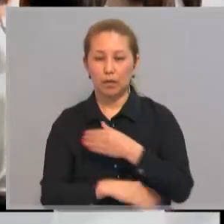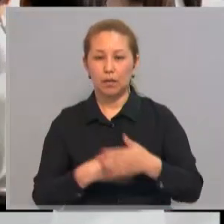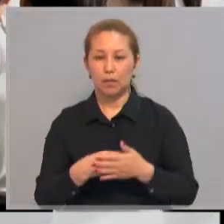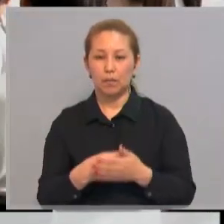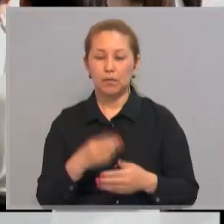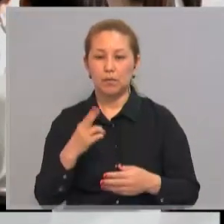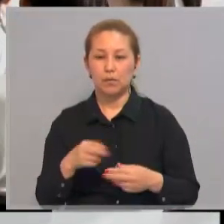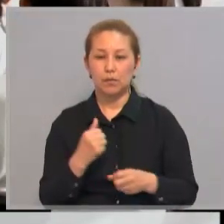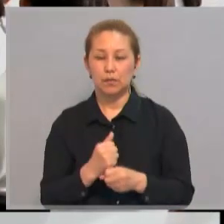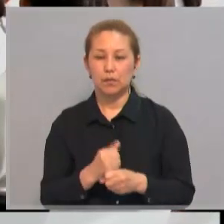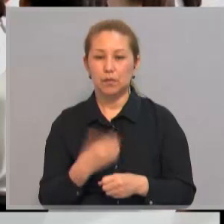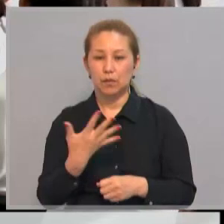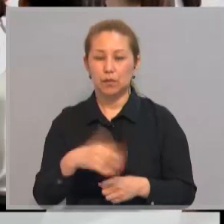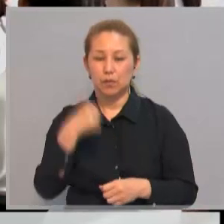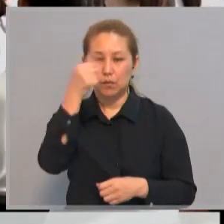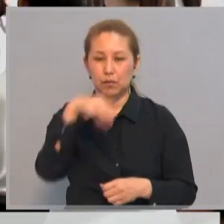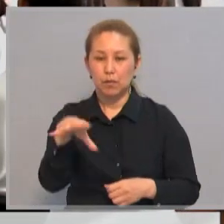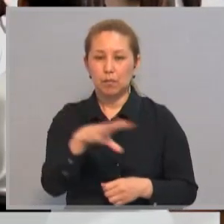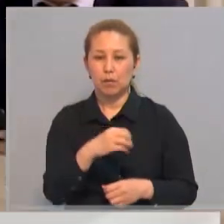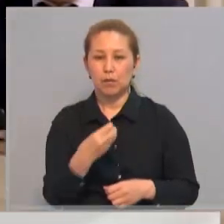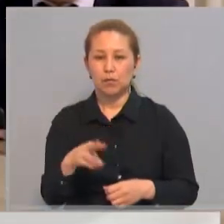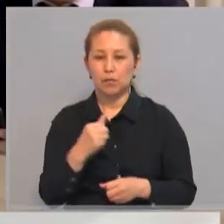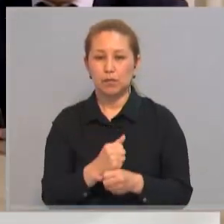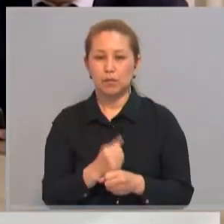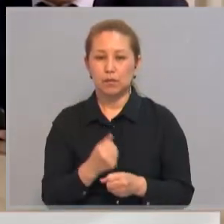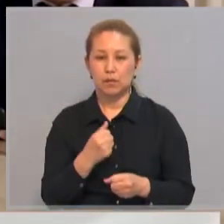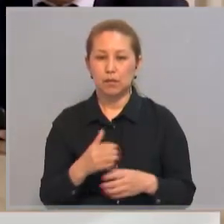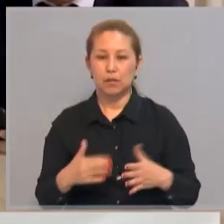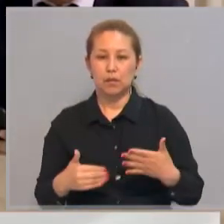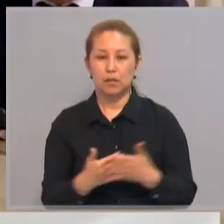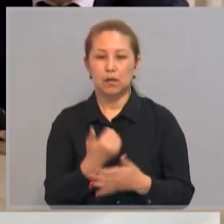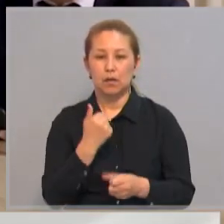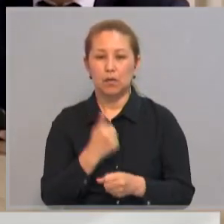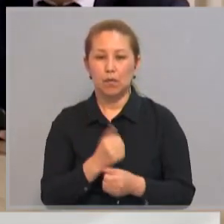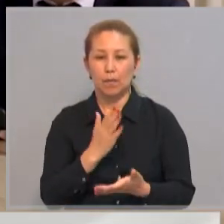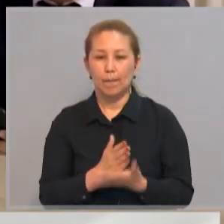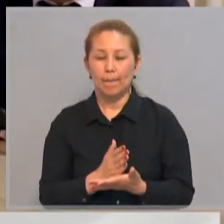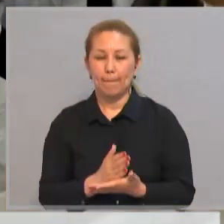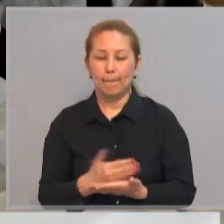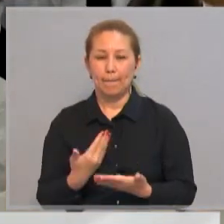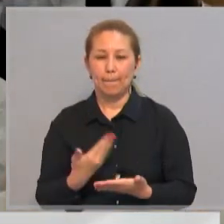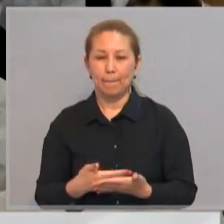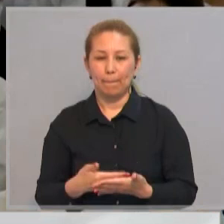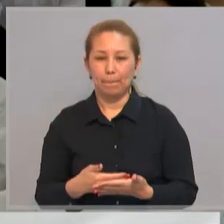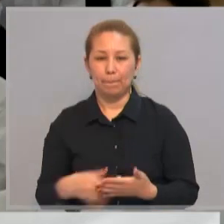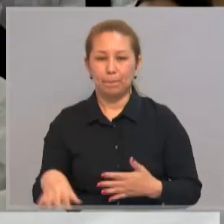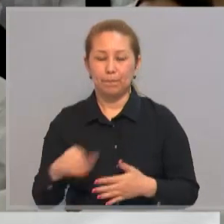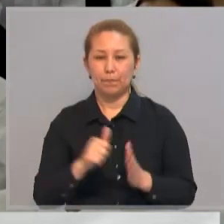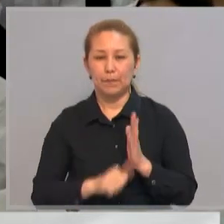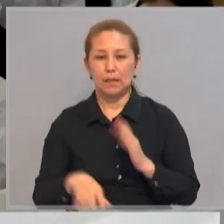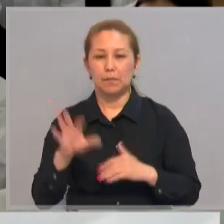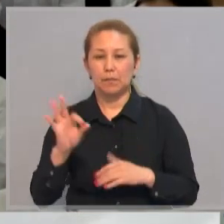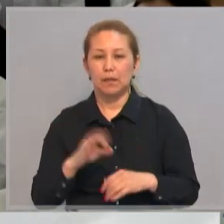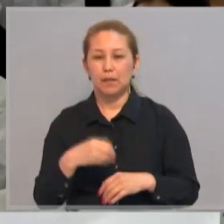дейді. Соңғы 20 жылда барлық елдегі суицид айтарлықтай жасарған. Осы күнде өз қолынан ажал табатындардың 60%-ның